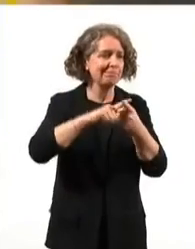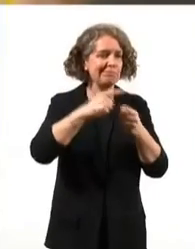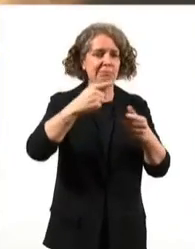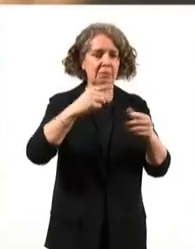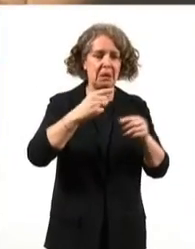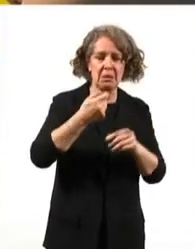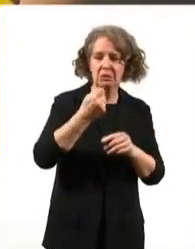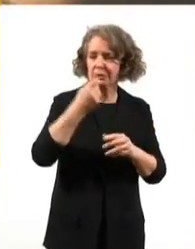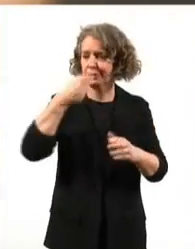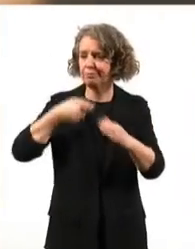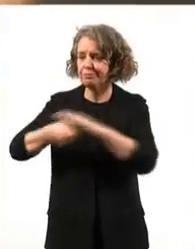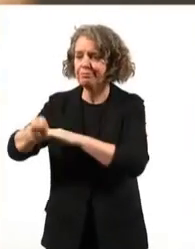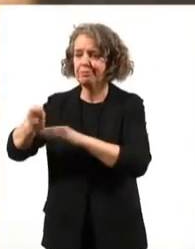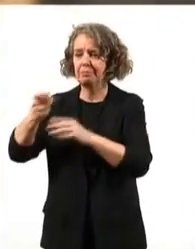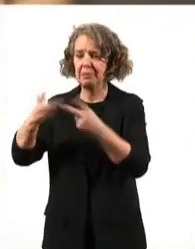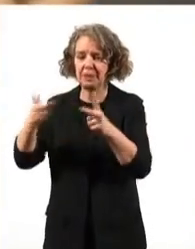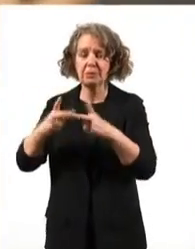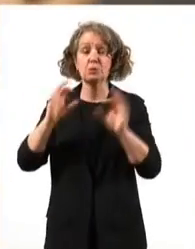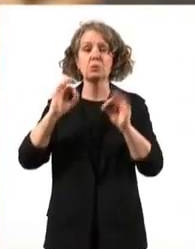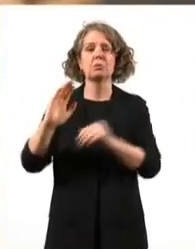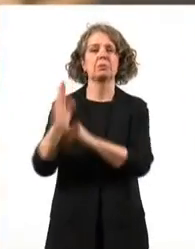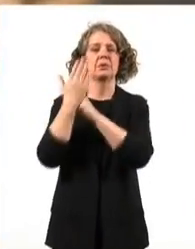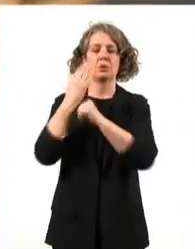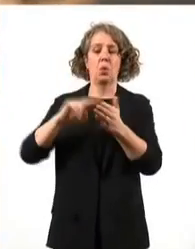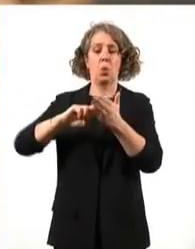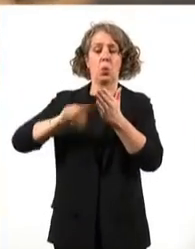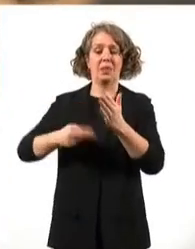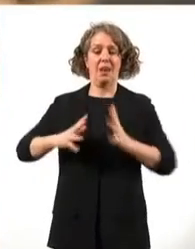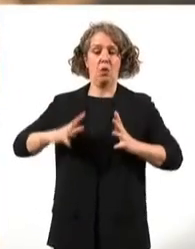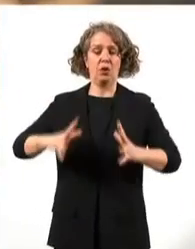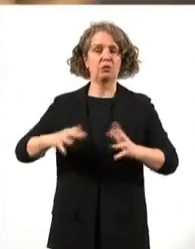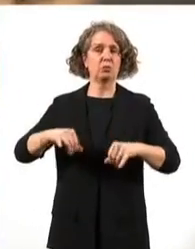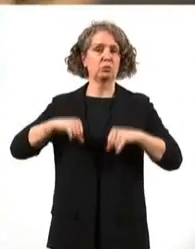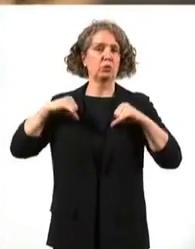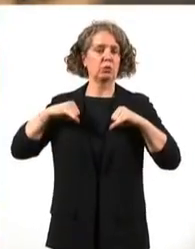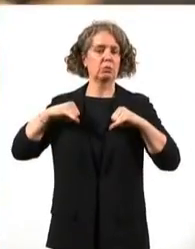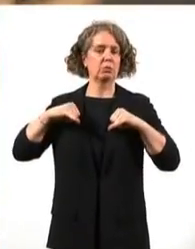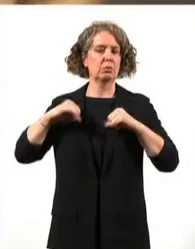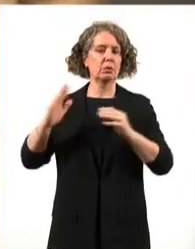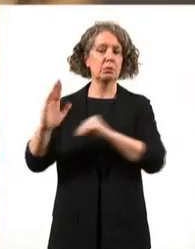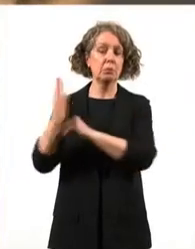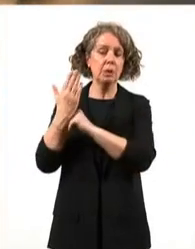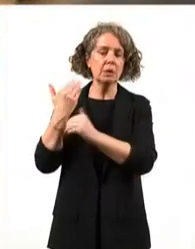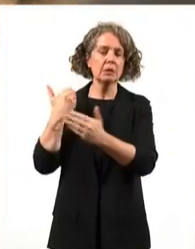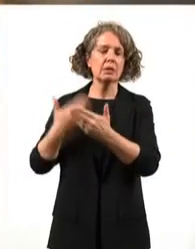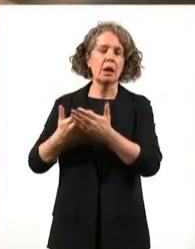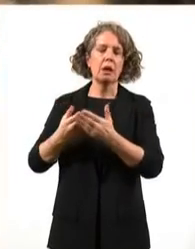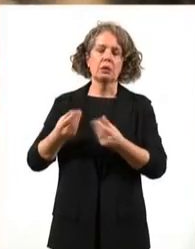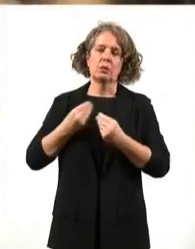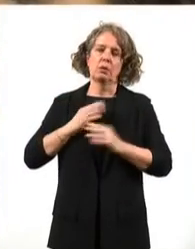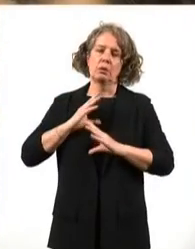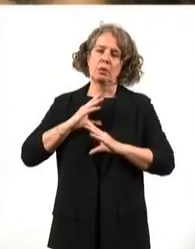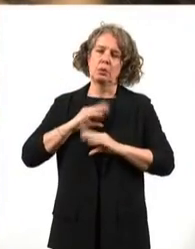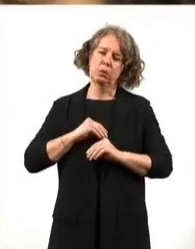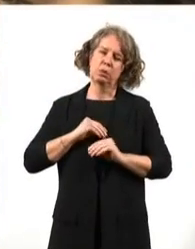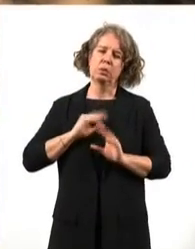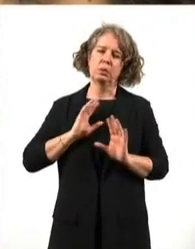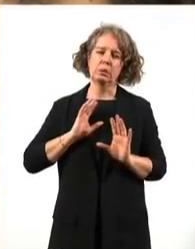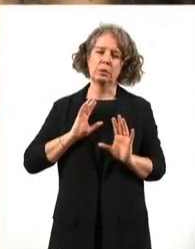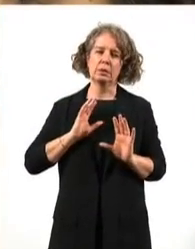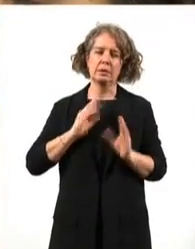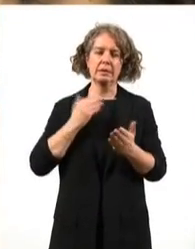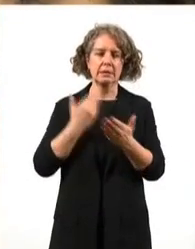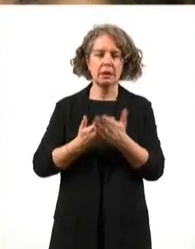Et puis on m'a présenté en fait le contrat d'engagement jeune. Donc ça m'a permis de souffler un peu et